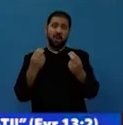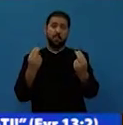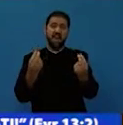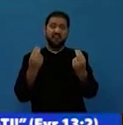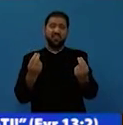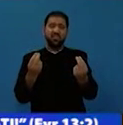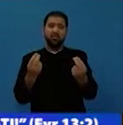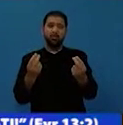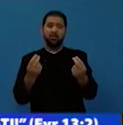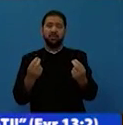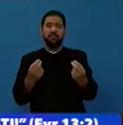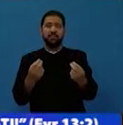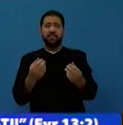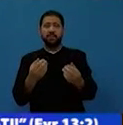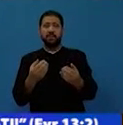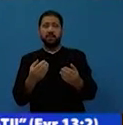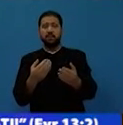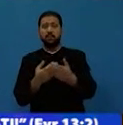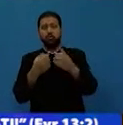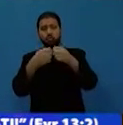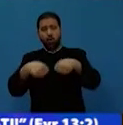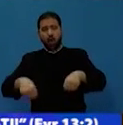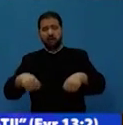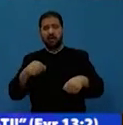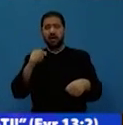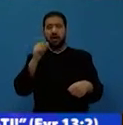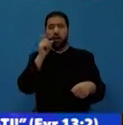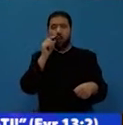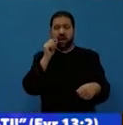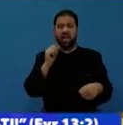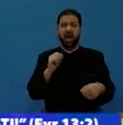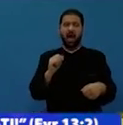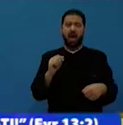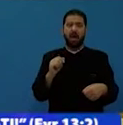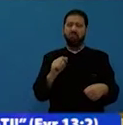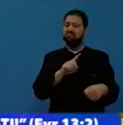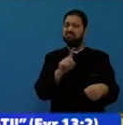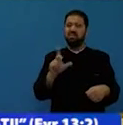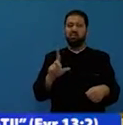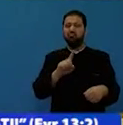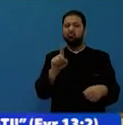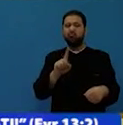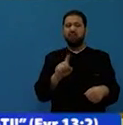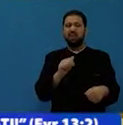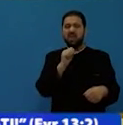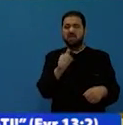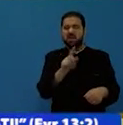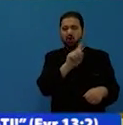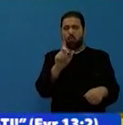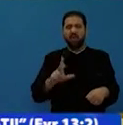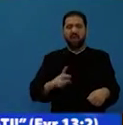extraordinare întregii umanități. Nimic nu este întâmplător, să nu uităm că